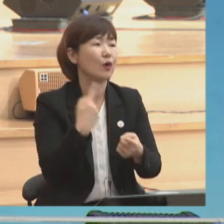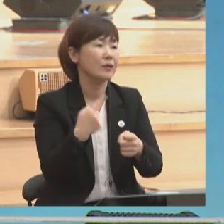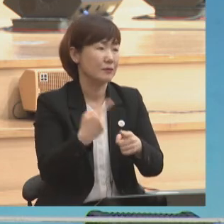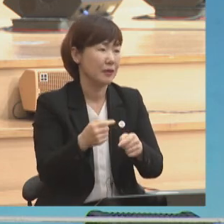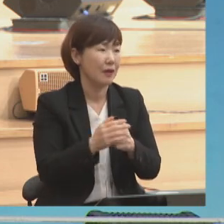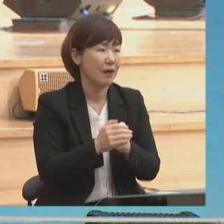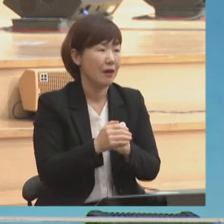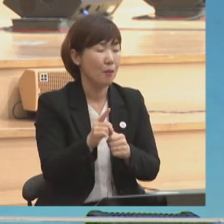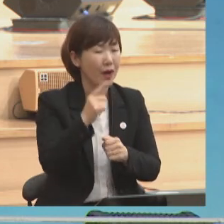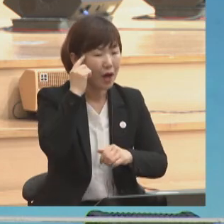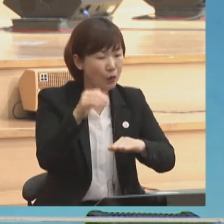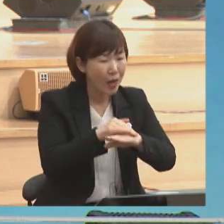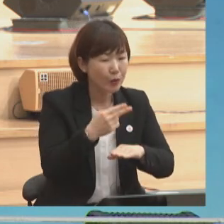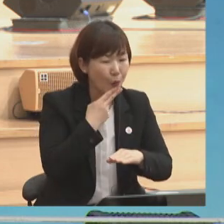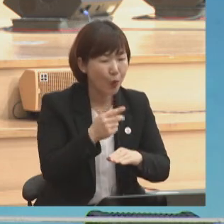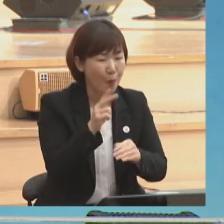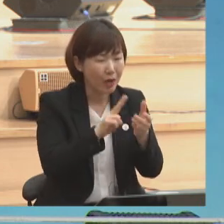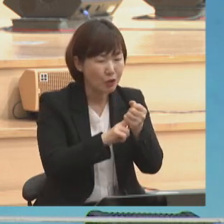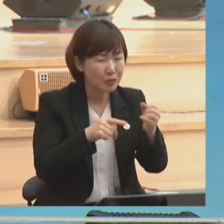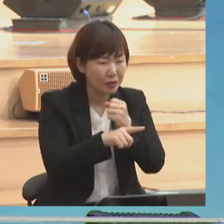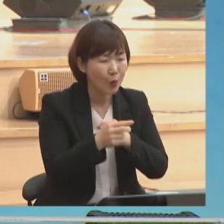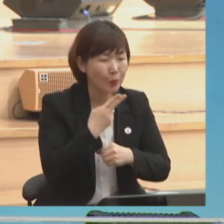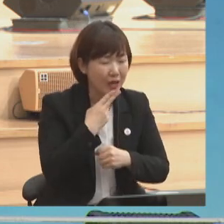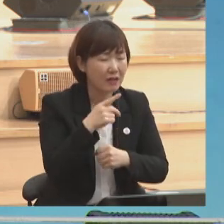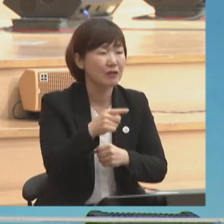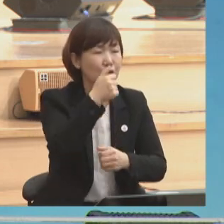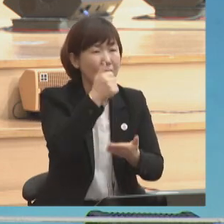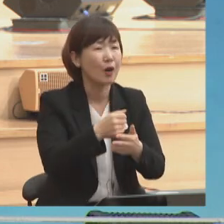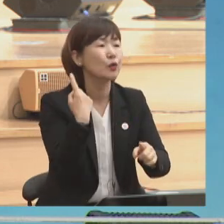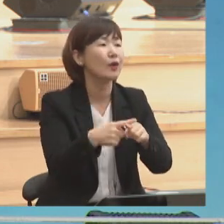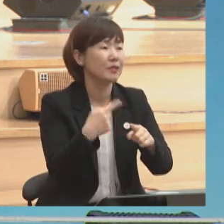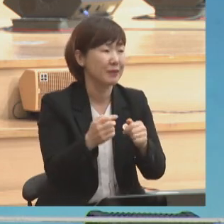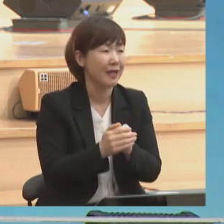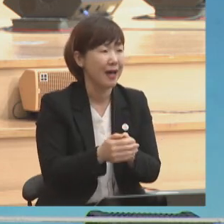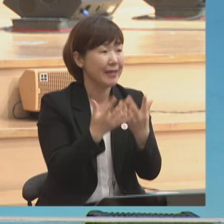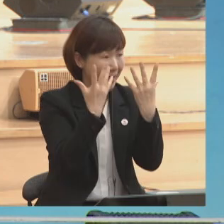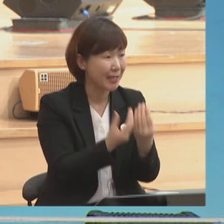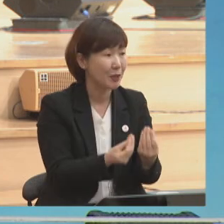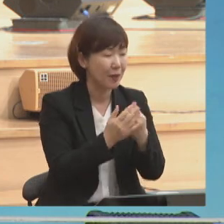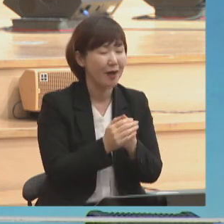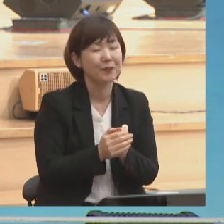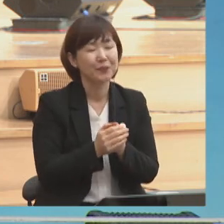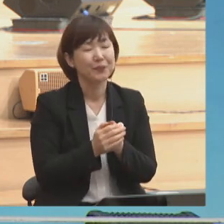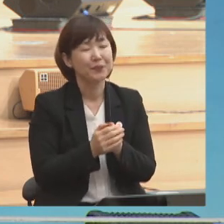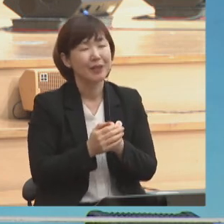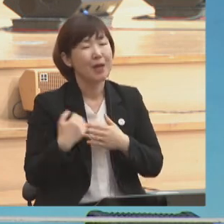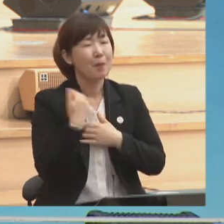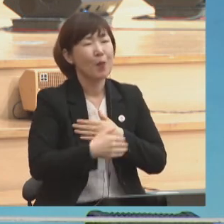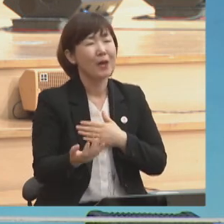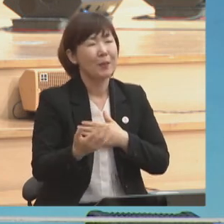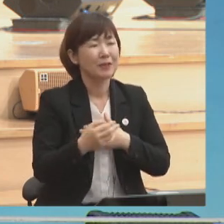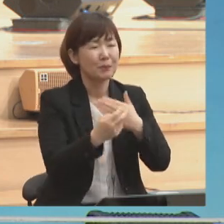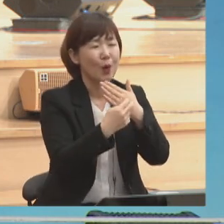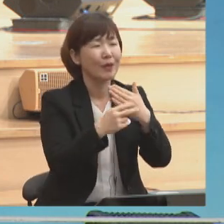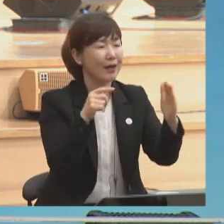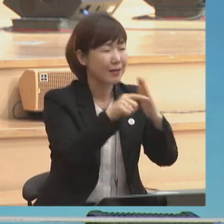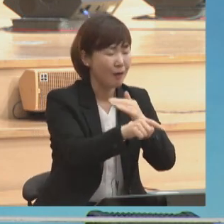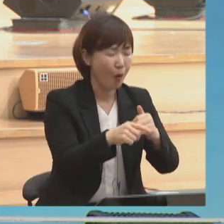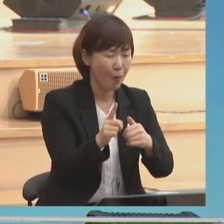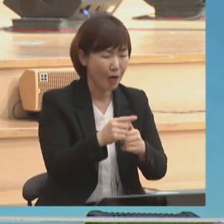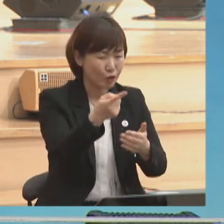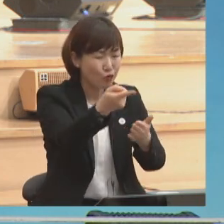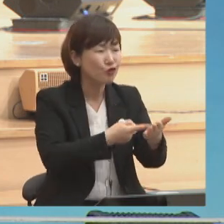의도가 없다? 죄죠. 예를 들어볼까요? 여러분, 육신을 살리는 의사도 말이에요. 외과 수술을 한다 쳐요. 외과 수술을 하는데